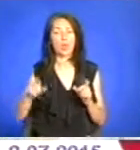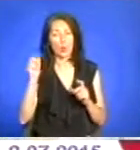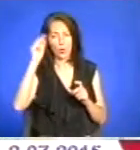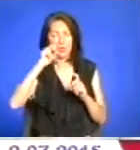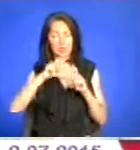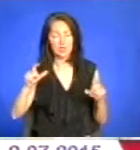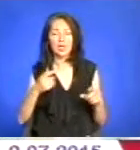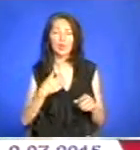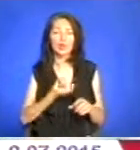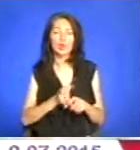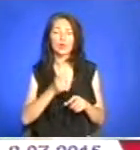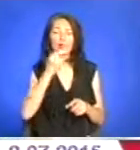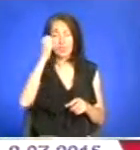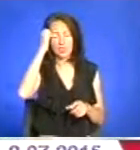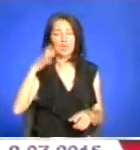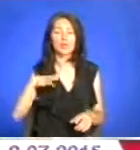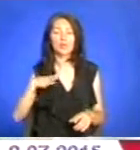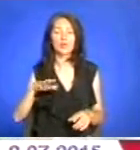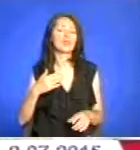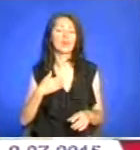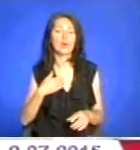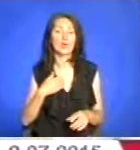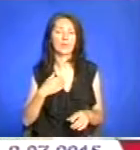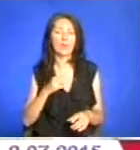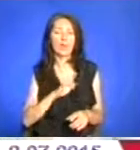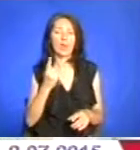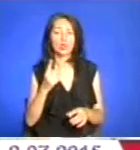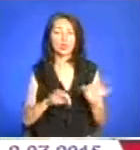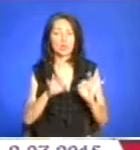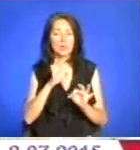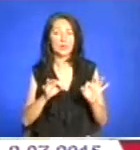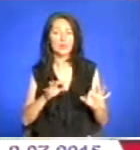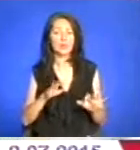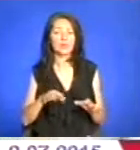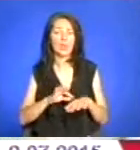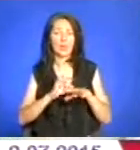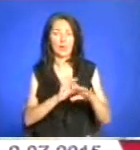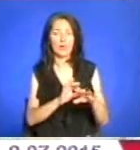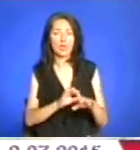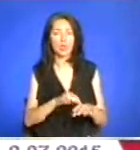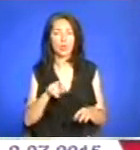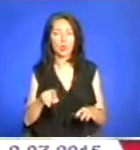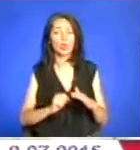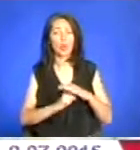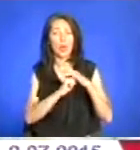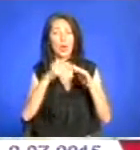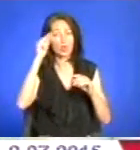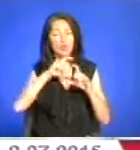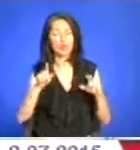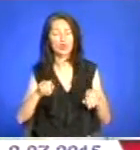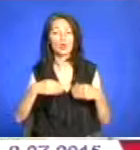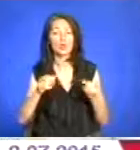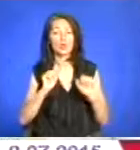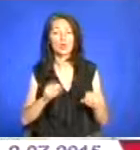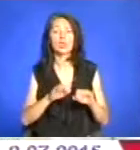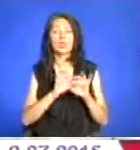Я сподіваюся, що ми не один турнір, не один збір проведемо на базі університету, що дасть можливість